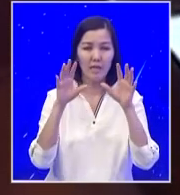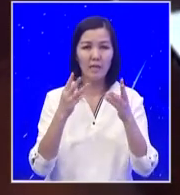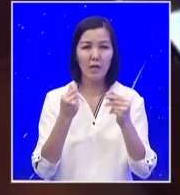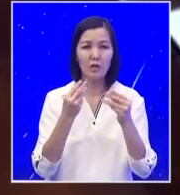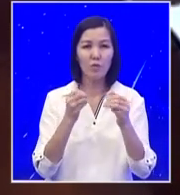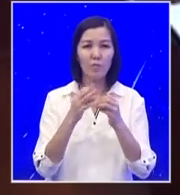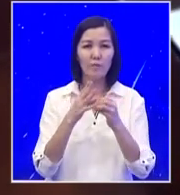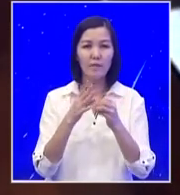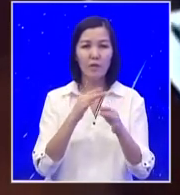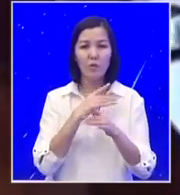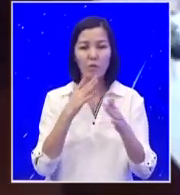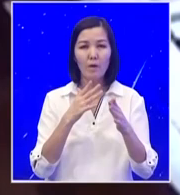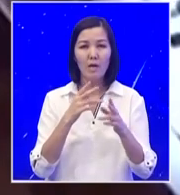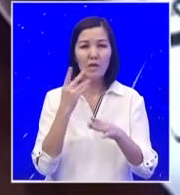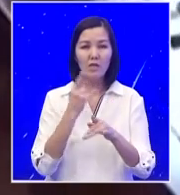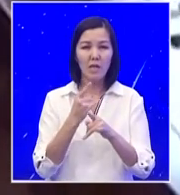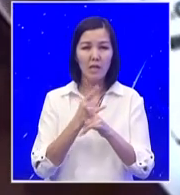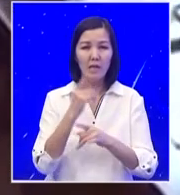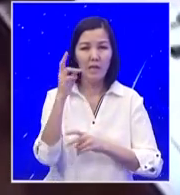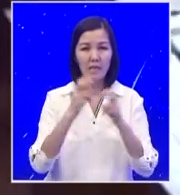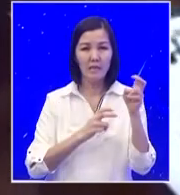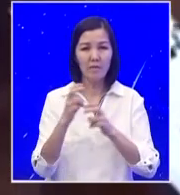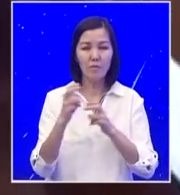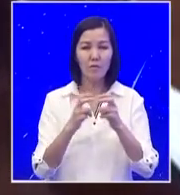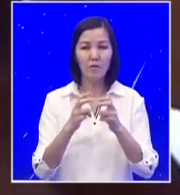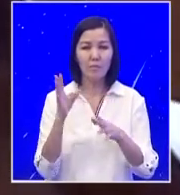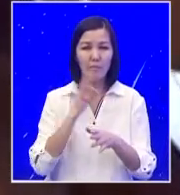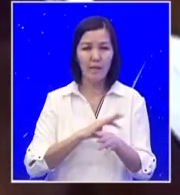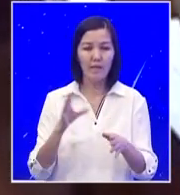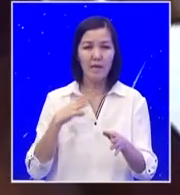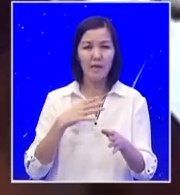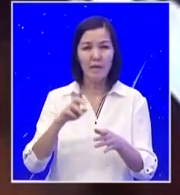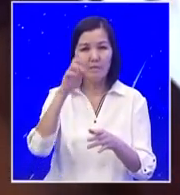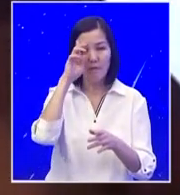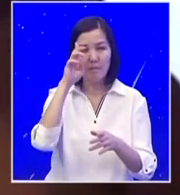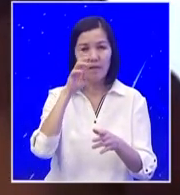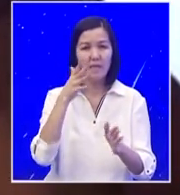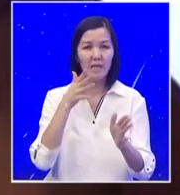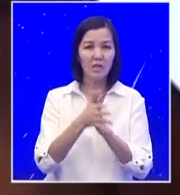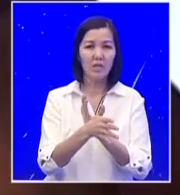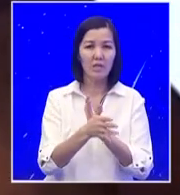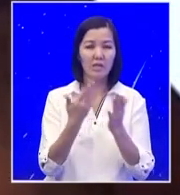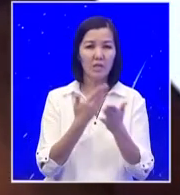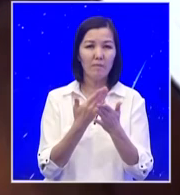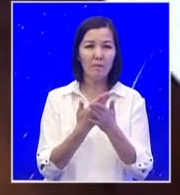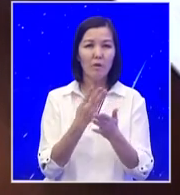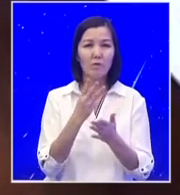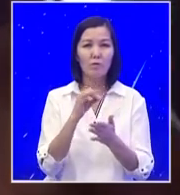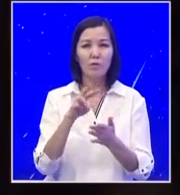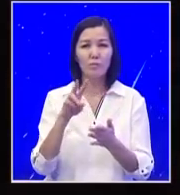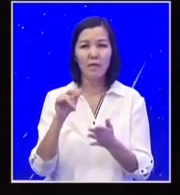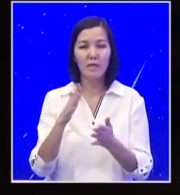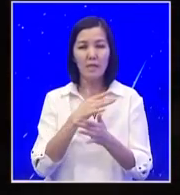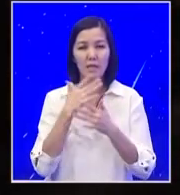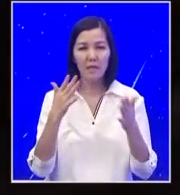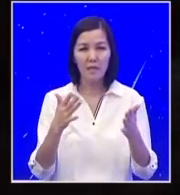қаражатын 15-тен аса жалған кәсіпорын арқылы қолма-қолға айналдырыпты. Мемлекетке келтірілген залал көлемі шамамен 3 миллиард теңгеден